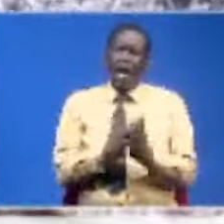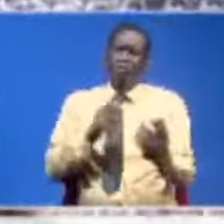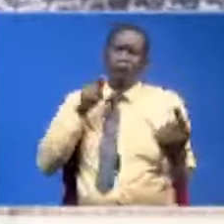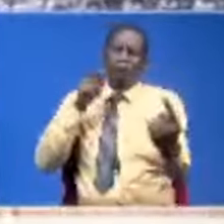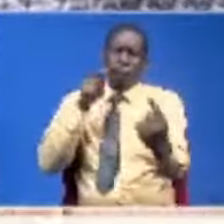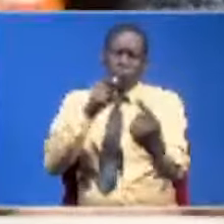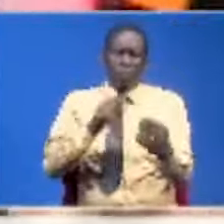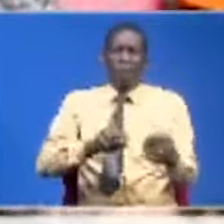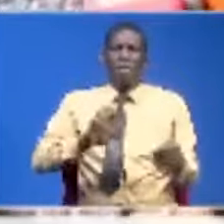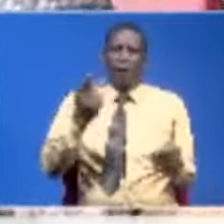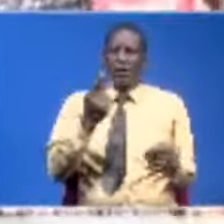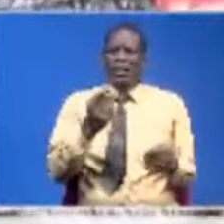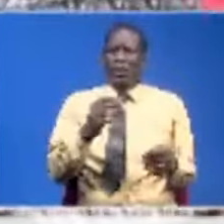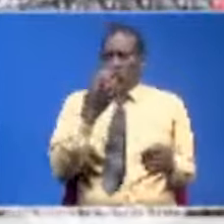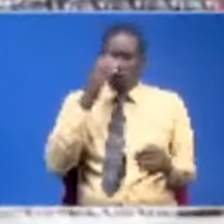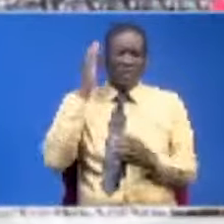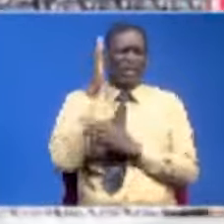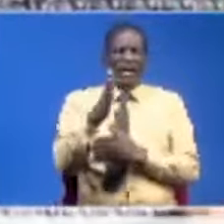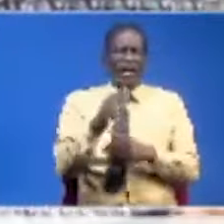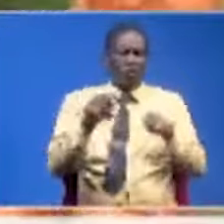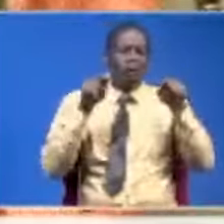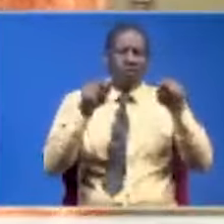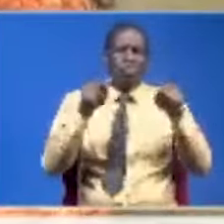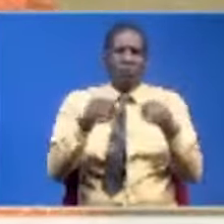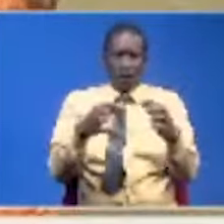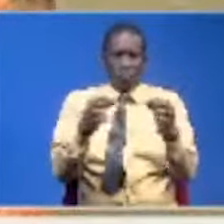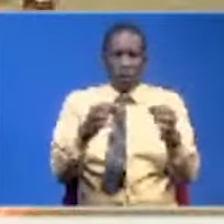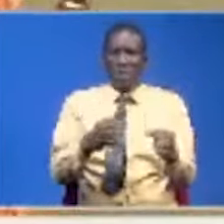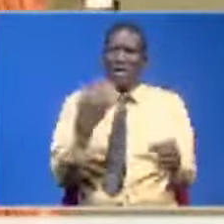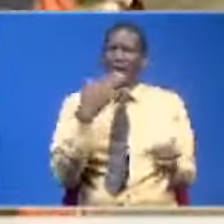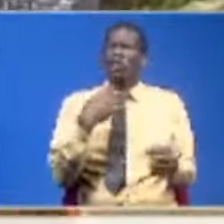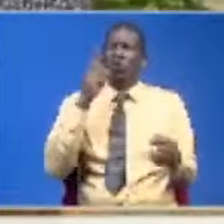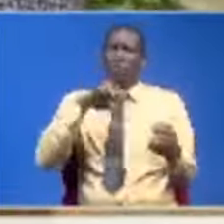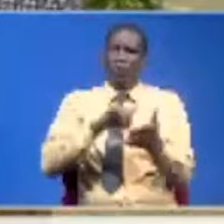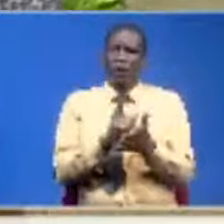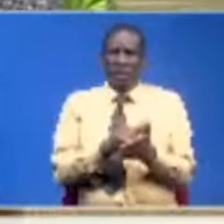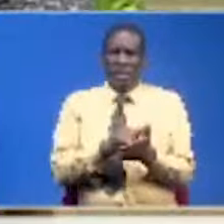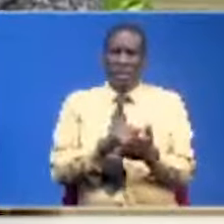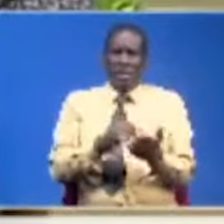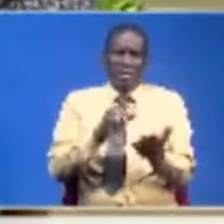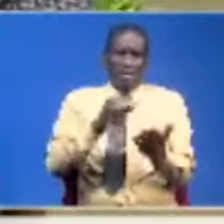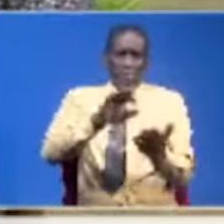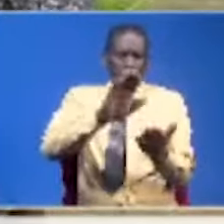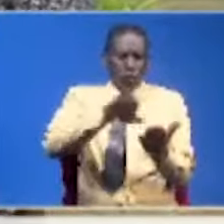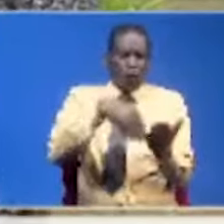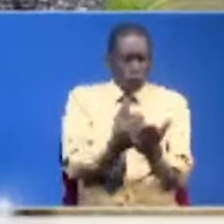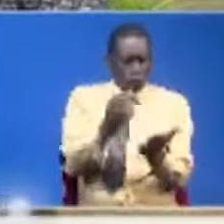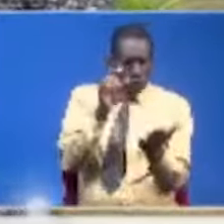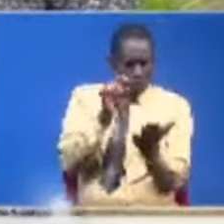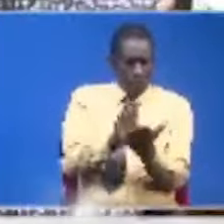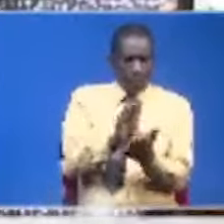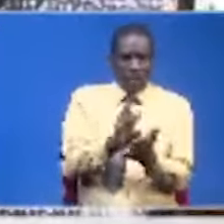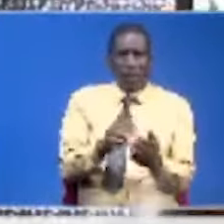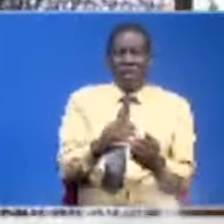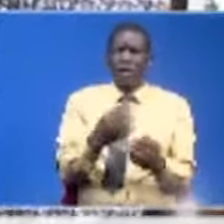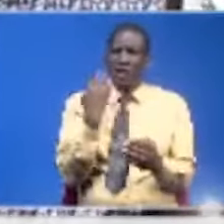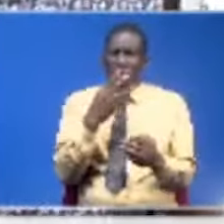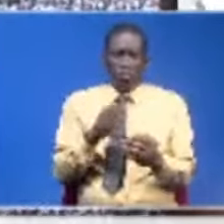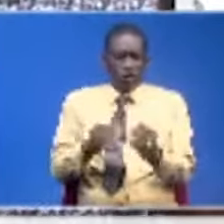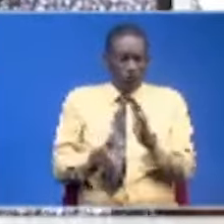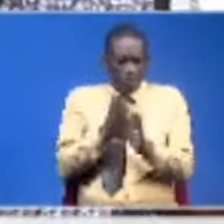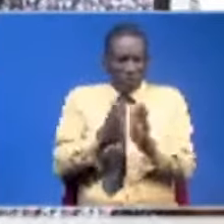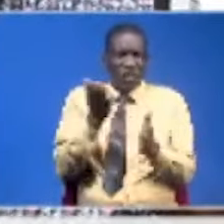Ruto moja kwa moja na matamshi yake. Gachagua akidai kwamba mswada wa kumbandua uliharakishwa ajabu. All of us,